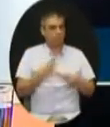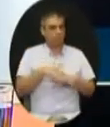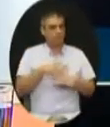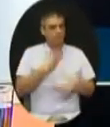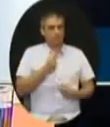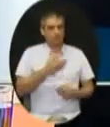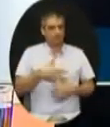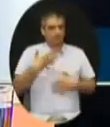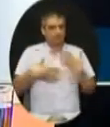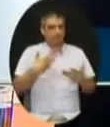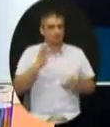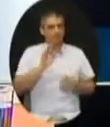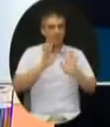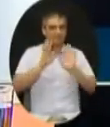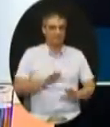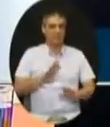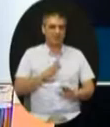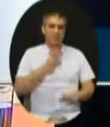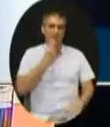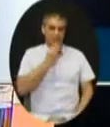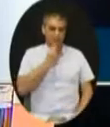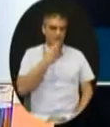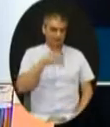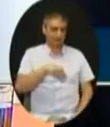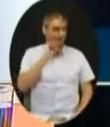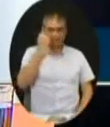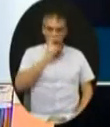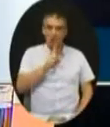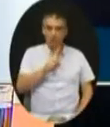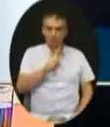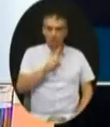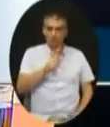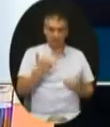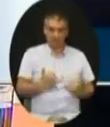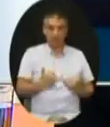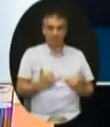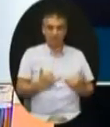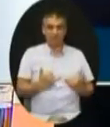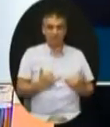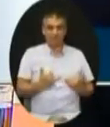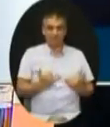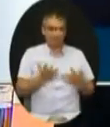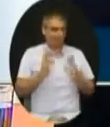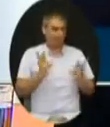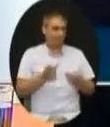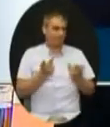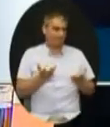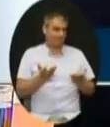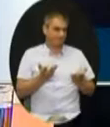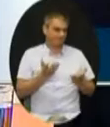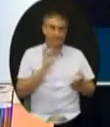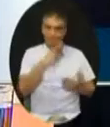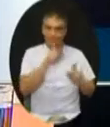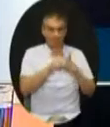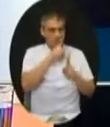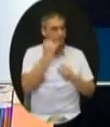הרגשות האלה ורחשים האלה של שנאה תהומית ליהודים, לישראל, לציונות. לא. אבל כרגע, כשכל כך קל בעצם, כן? גם